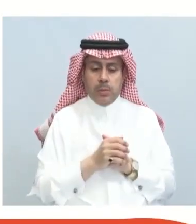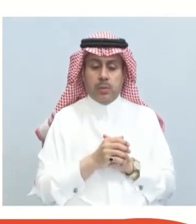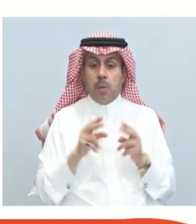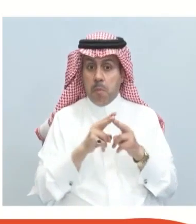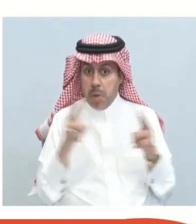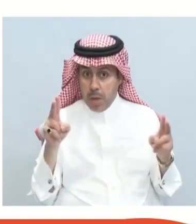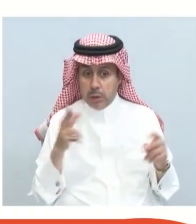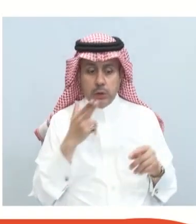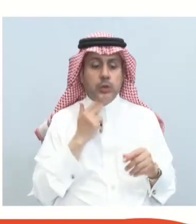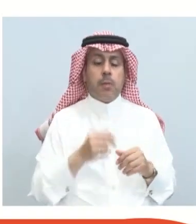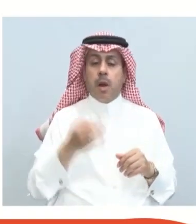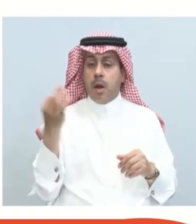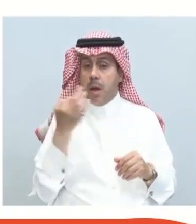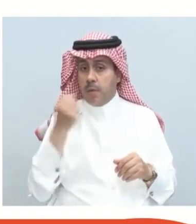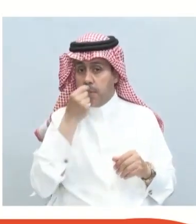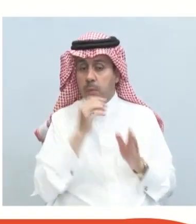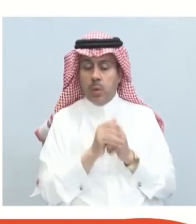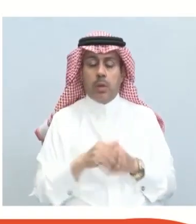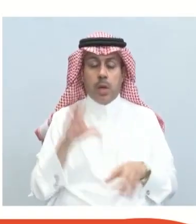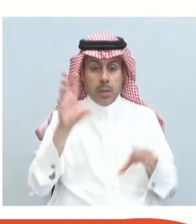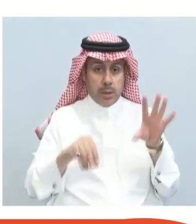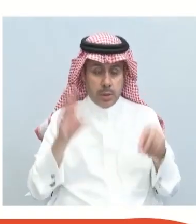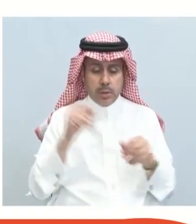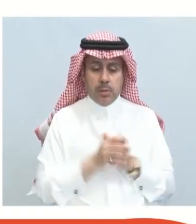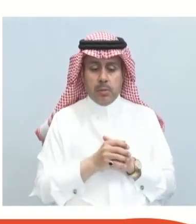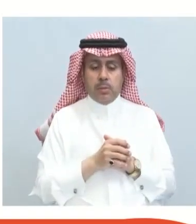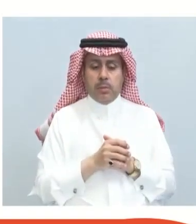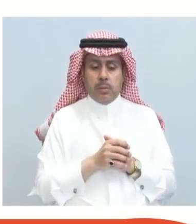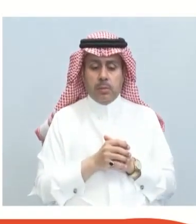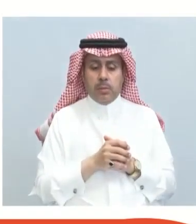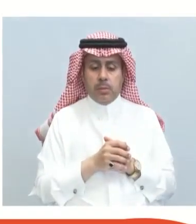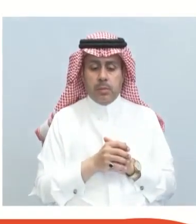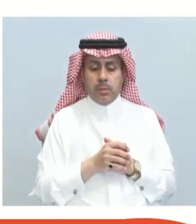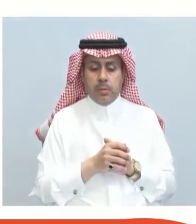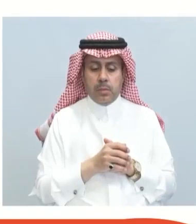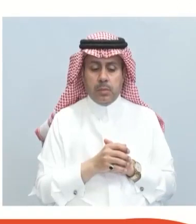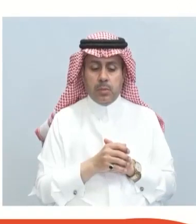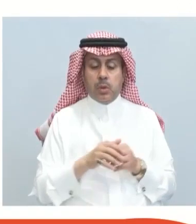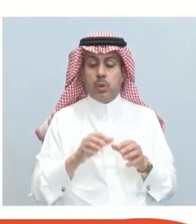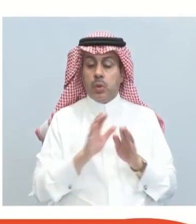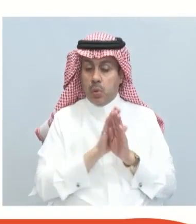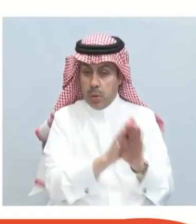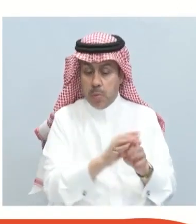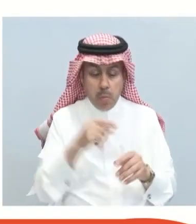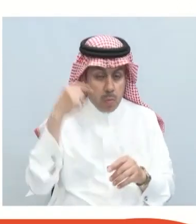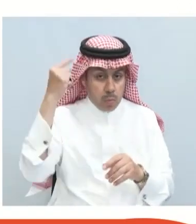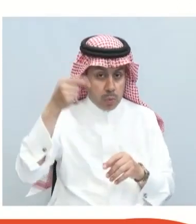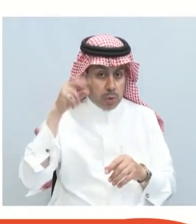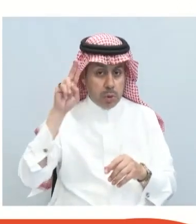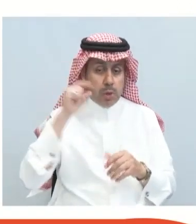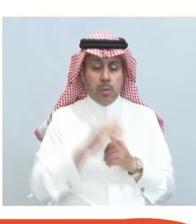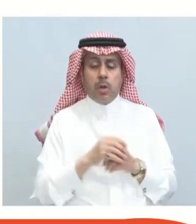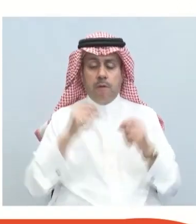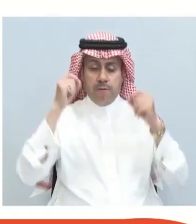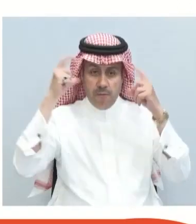بيان لجمال الفاظ القران وقصصه رابعا كذلك يعين المتدبر على فهم القران